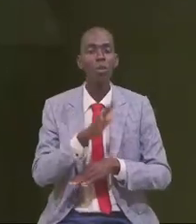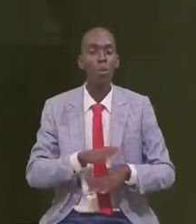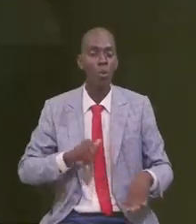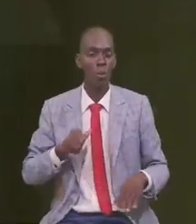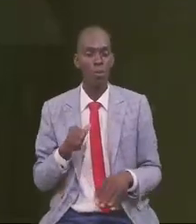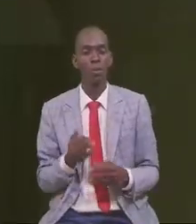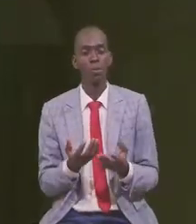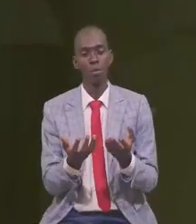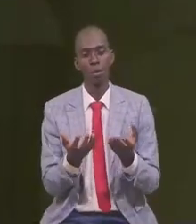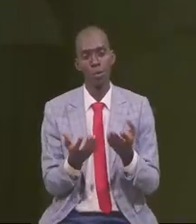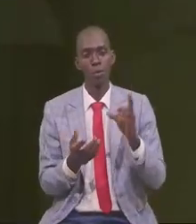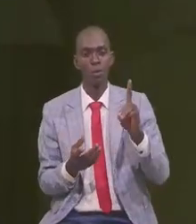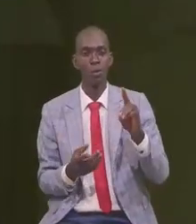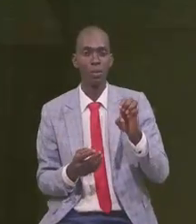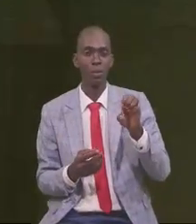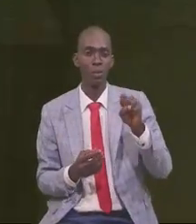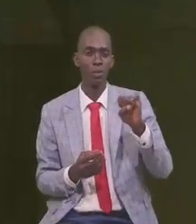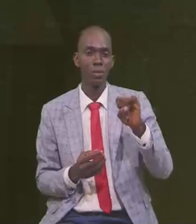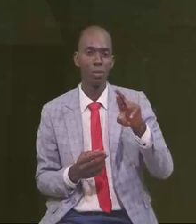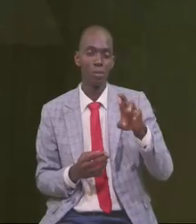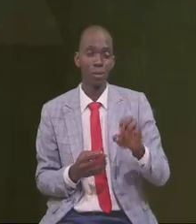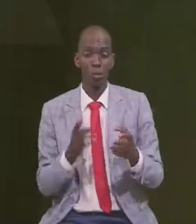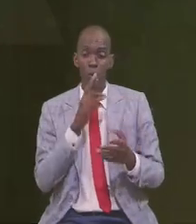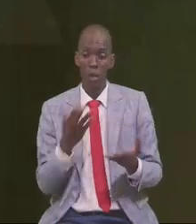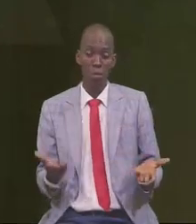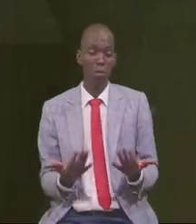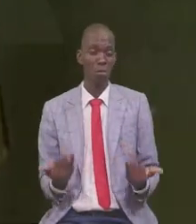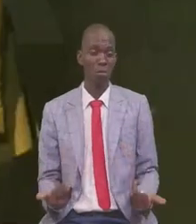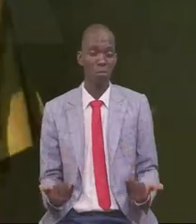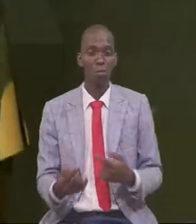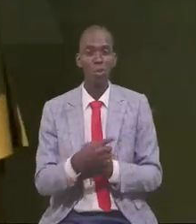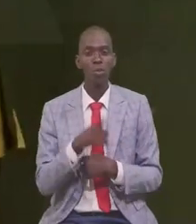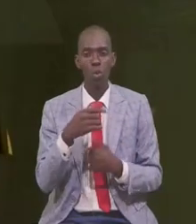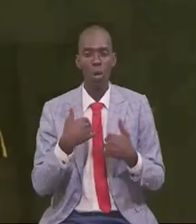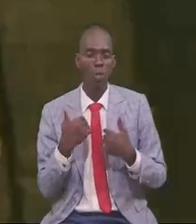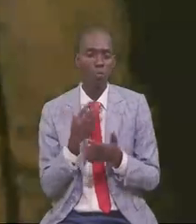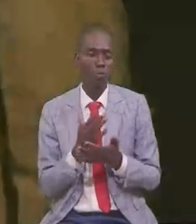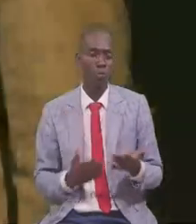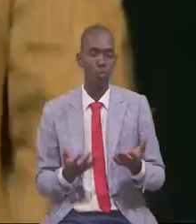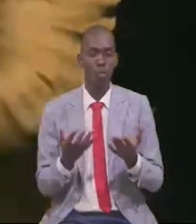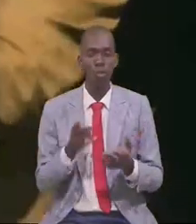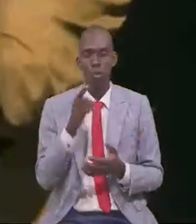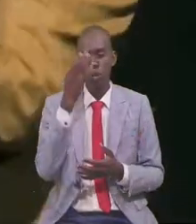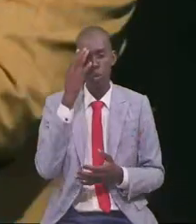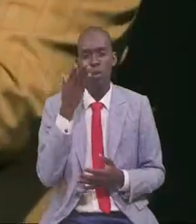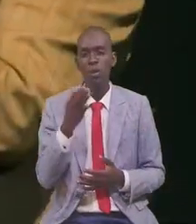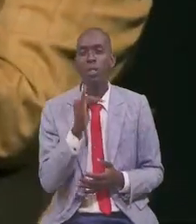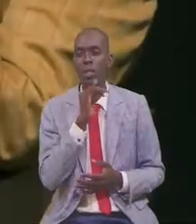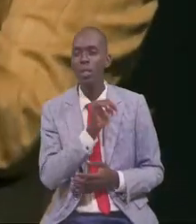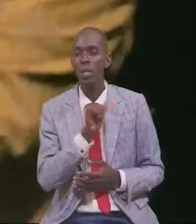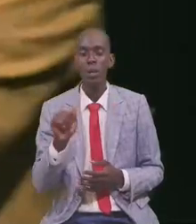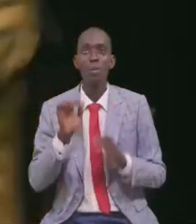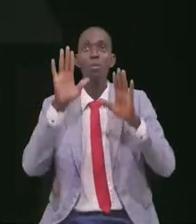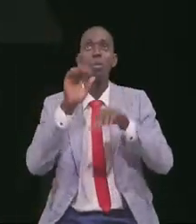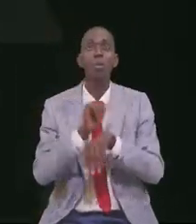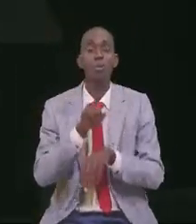c'est pourquoi vous êtes là aujourd'hui. Vous avez un désir. Vous savez qu'il y a un miracle dont vous avez besoin. Vous savez qu'il y a le pardon dont